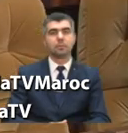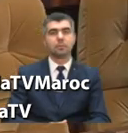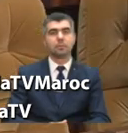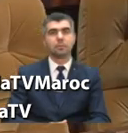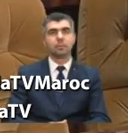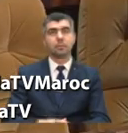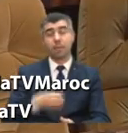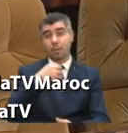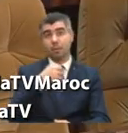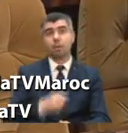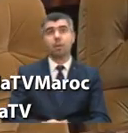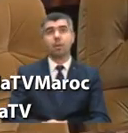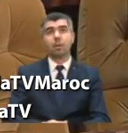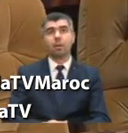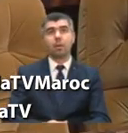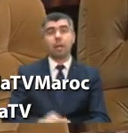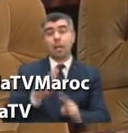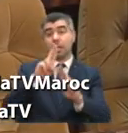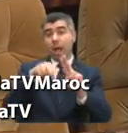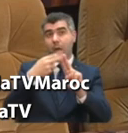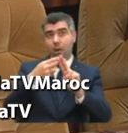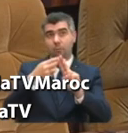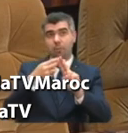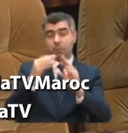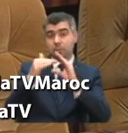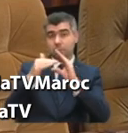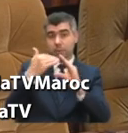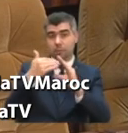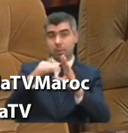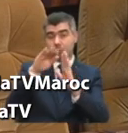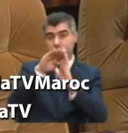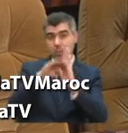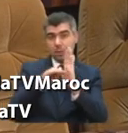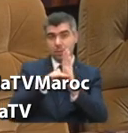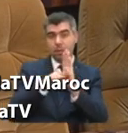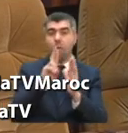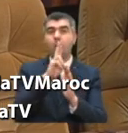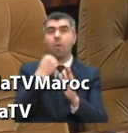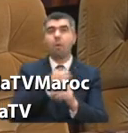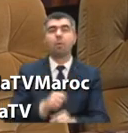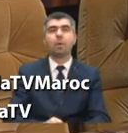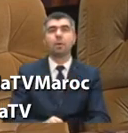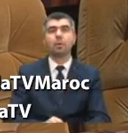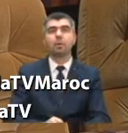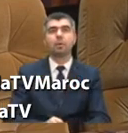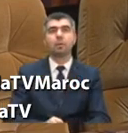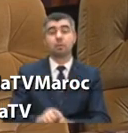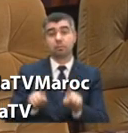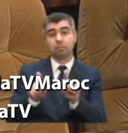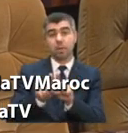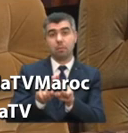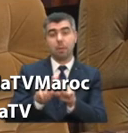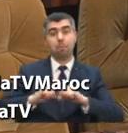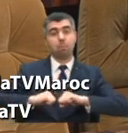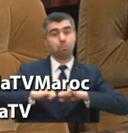السيد رئيس، فيما يخص الأجوبة التي توصل بها المجلس من الحكومة، نريد أن نثير انتباه